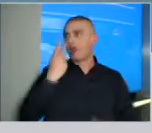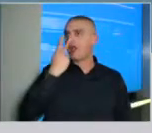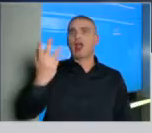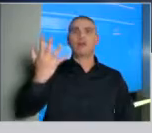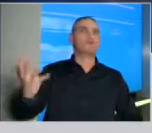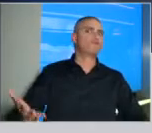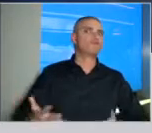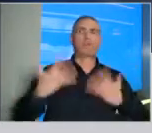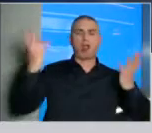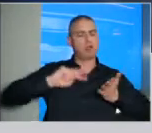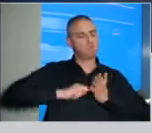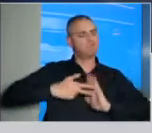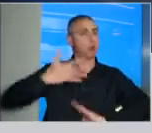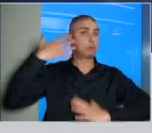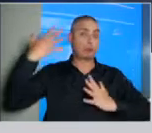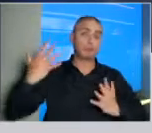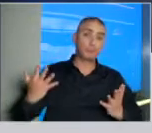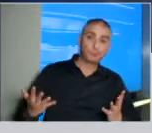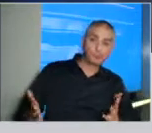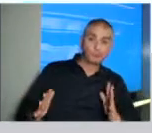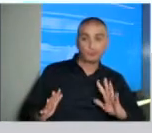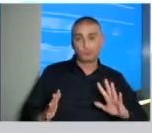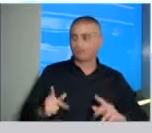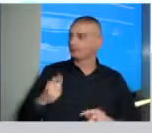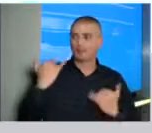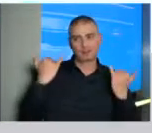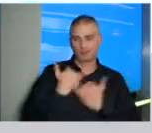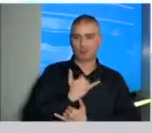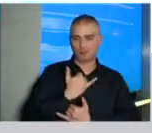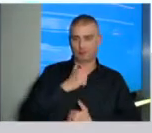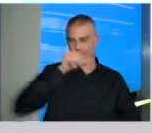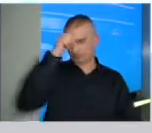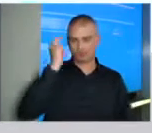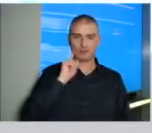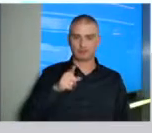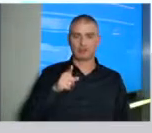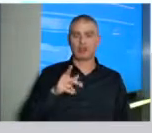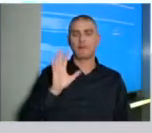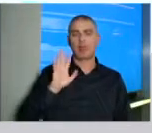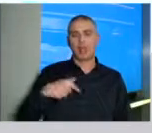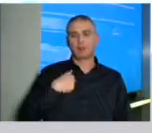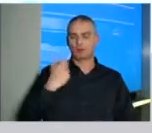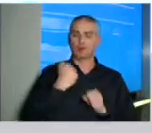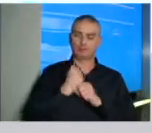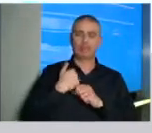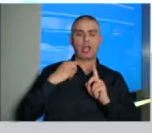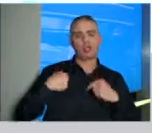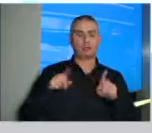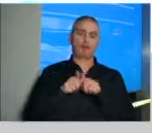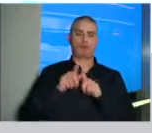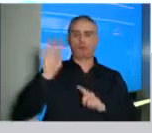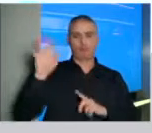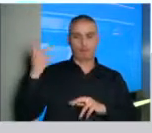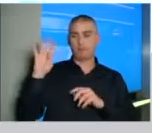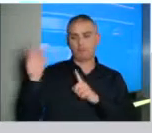איזה מדינאי דגול, הטעות היא, במותגים אנחנו קוראים לזה מיטו. הוא פה עושה מיטו על ביבי, מה